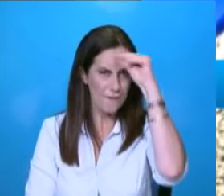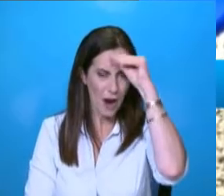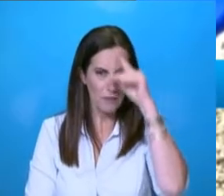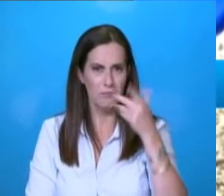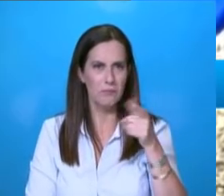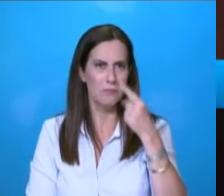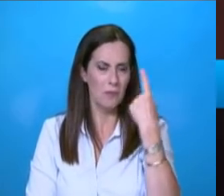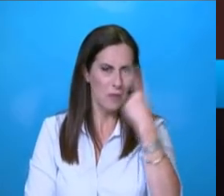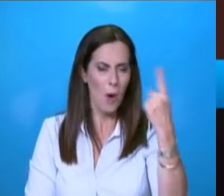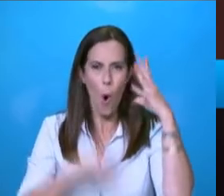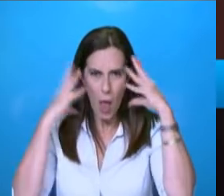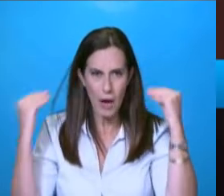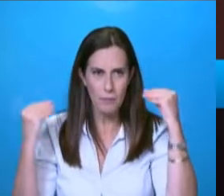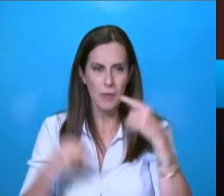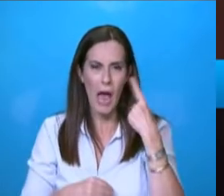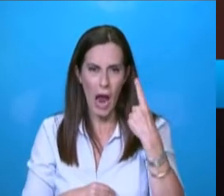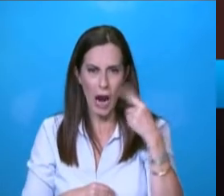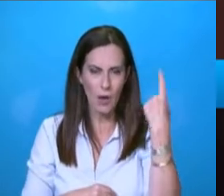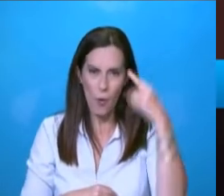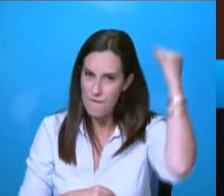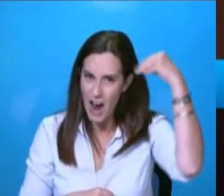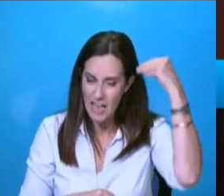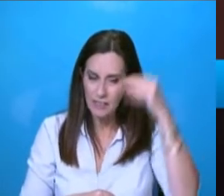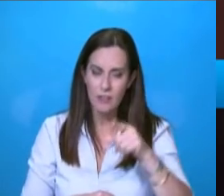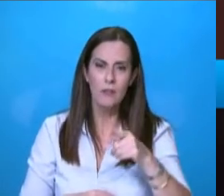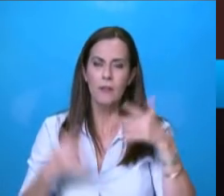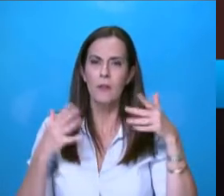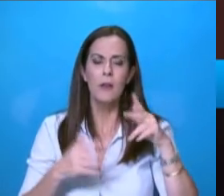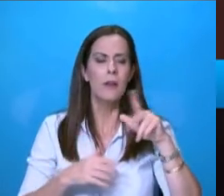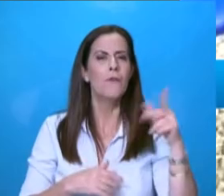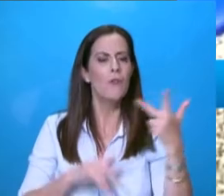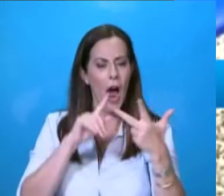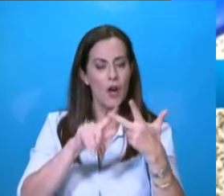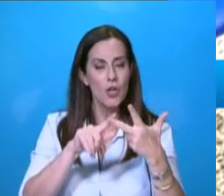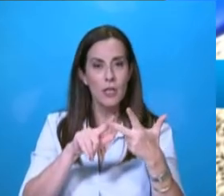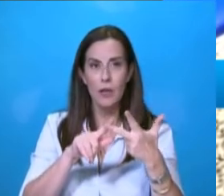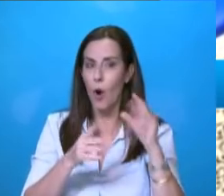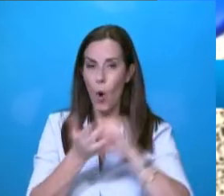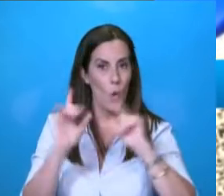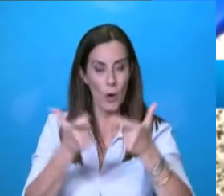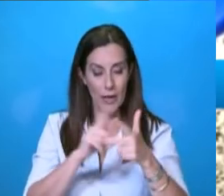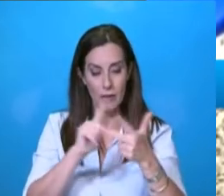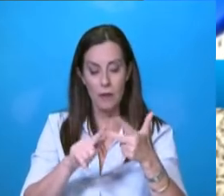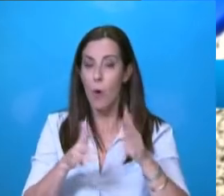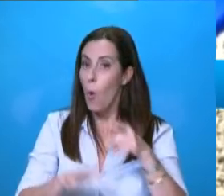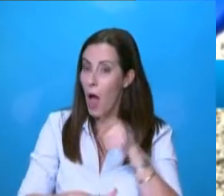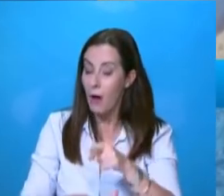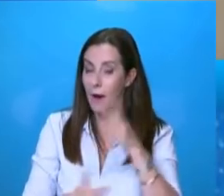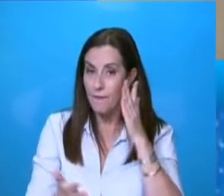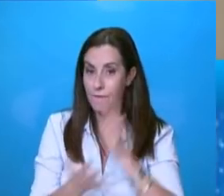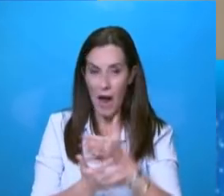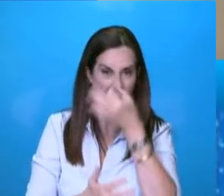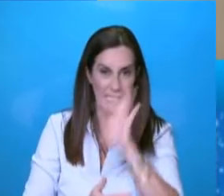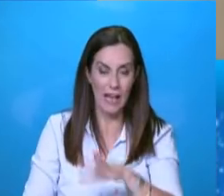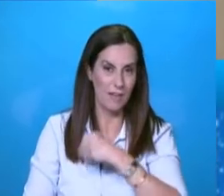אזרחים הולנדים, אחד ממוצא פלסטיני. תוקף שלישי זוהה גם הוא, אך לא נעצר בשלב הזה. מאוד יכול להיות שהוא כבר עזב